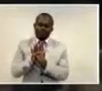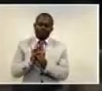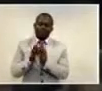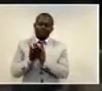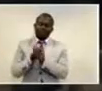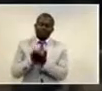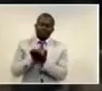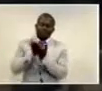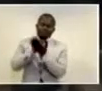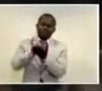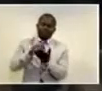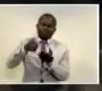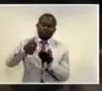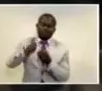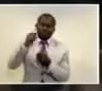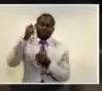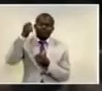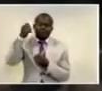ndabibarekera kuko murabyumva